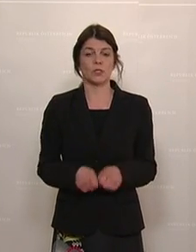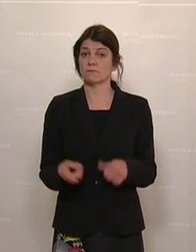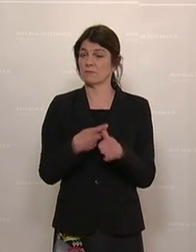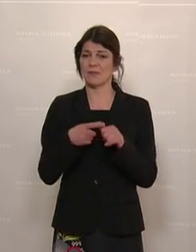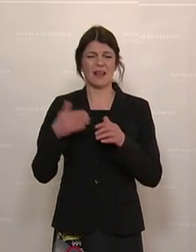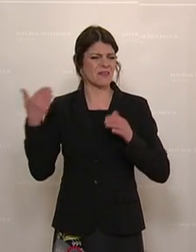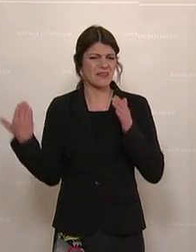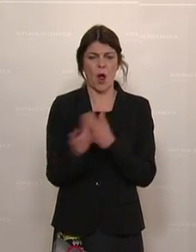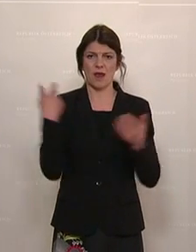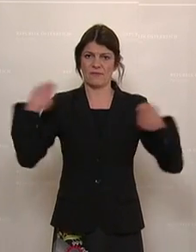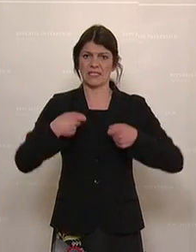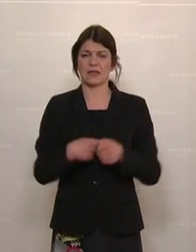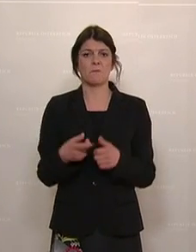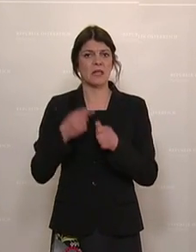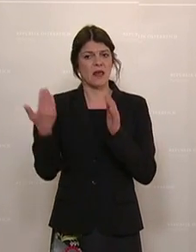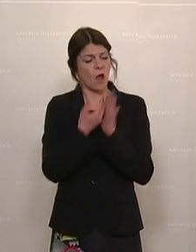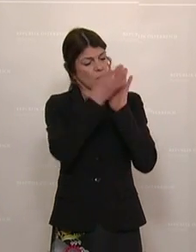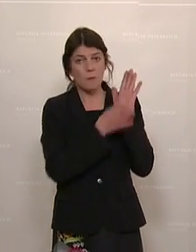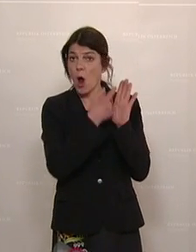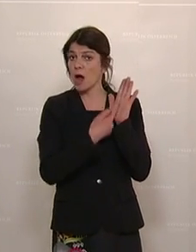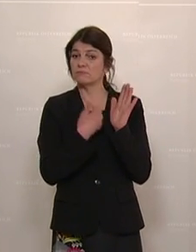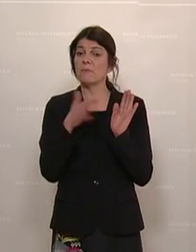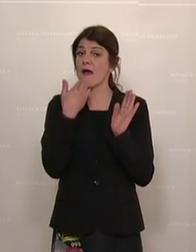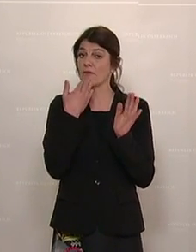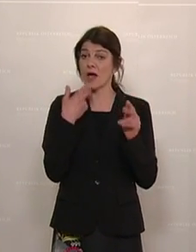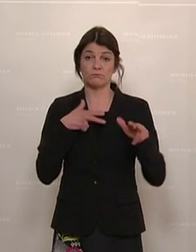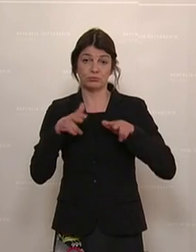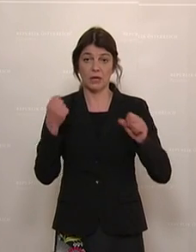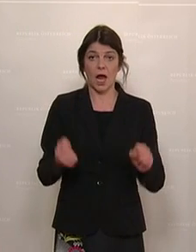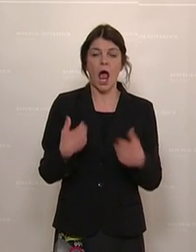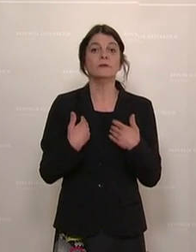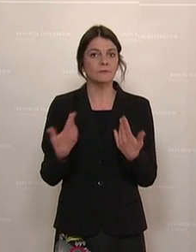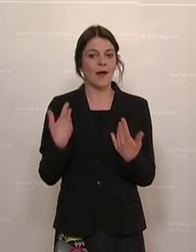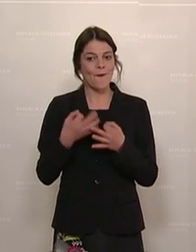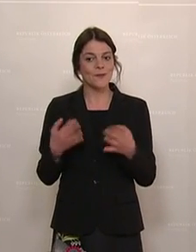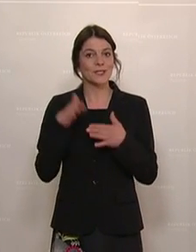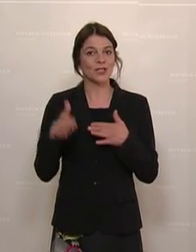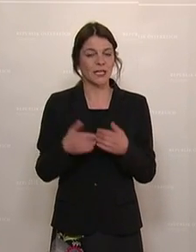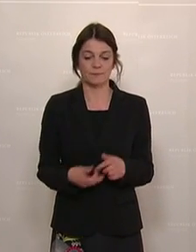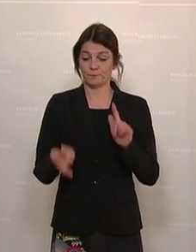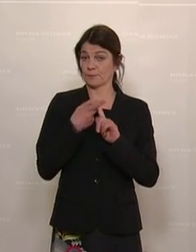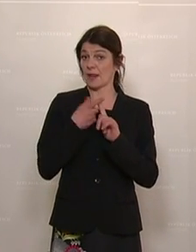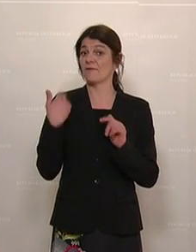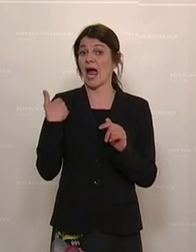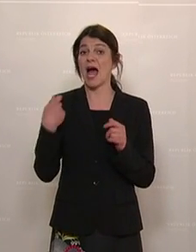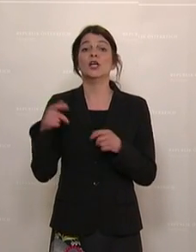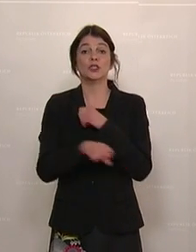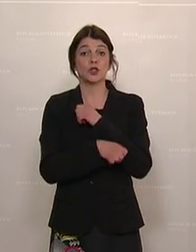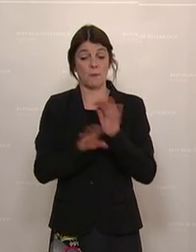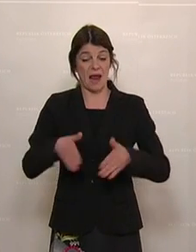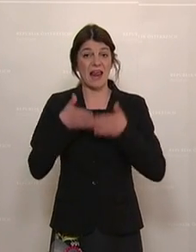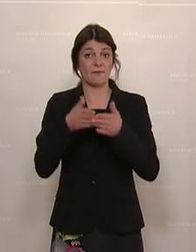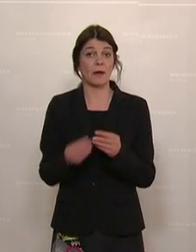neue Finanzierung mit neuen Indikatoren, viel besser steuerbar, war ein großer Schritt. Wir haben die Studienbeihilfe erhöht, wir haben